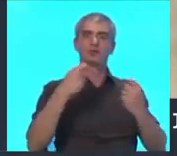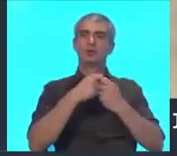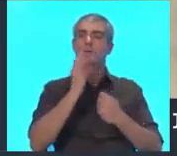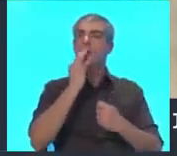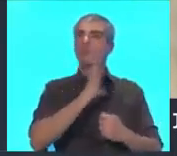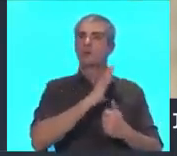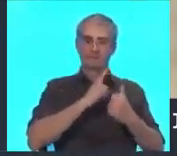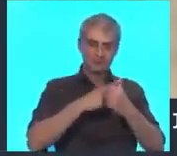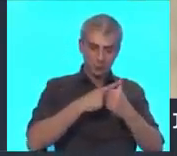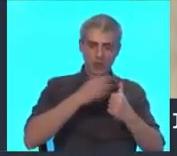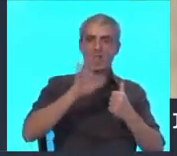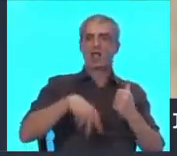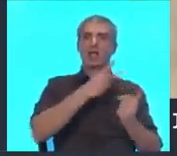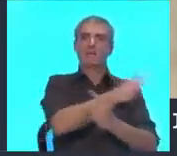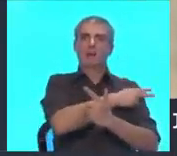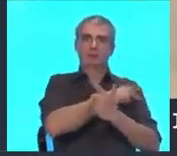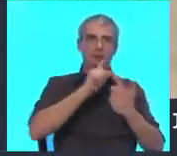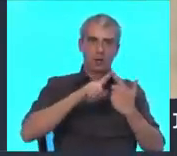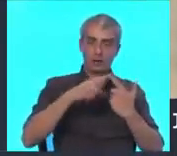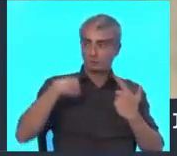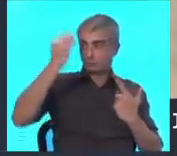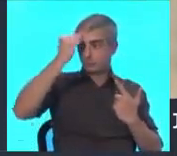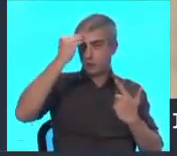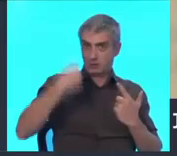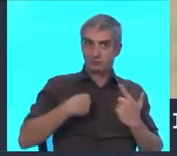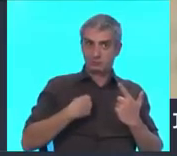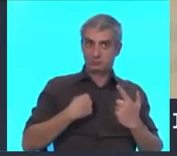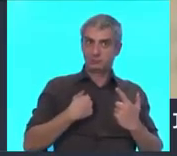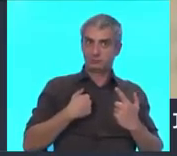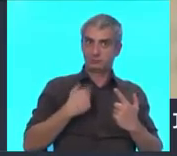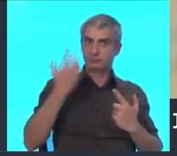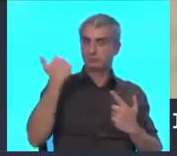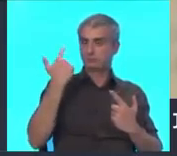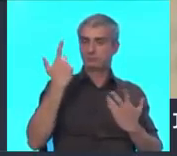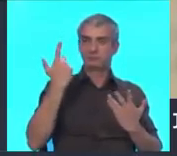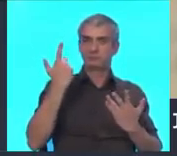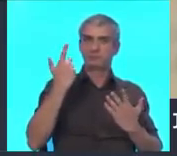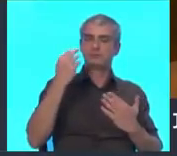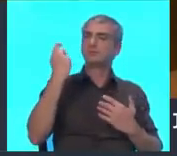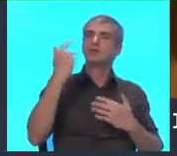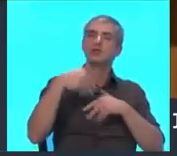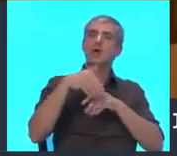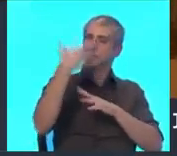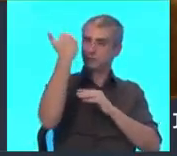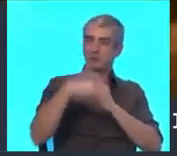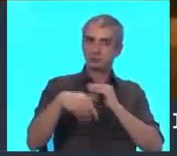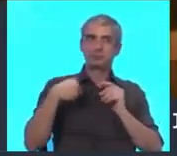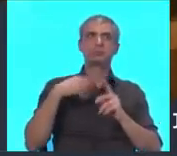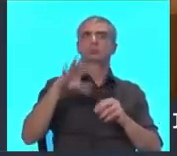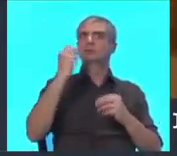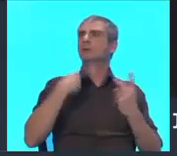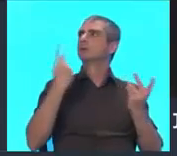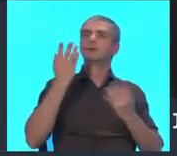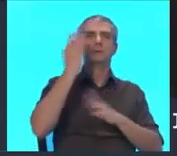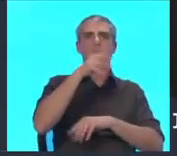בסיכון, גם למשטרה. אני זוכרת שאני הלכתי במוצא יום העצמאות. אני מצאתי את עצמי במגרש